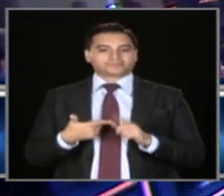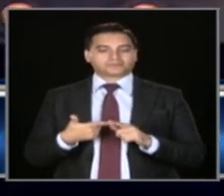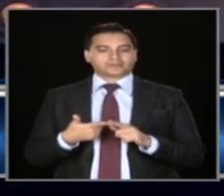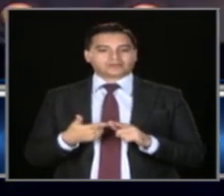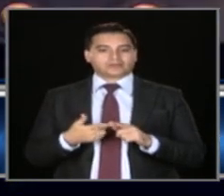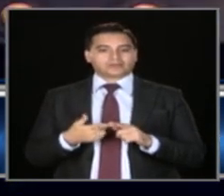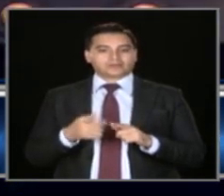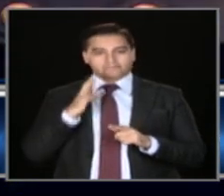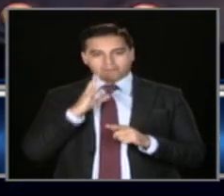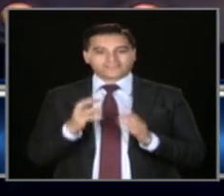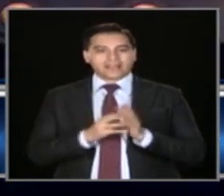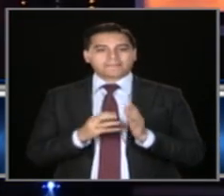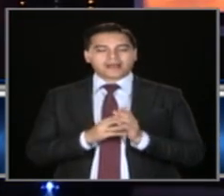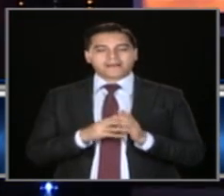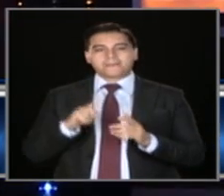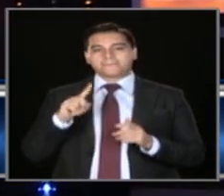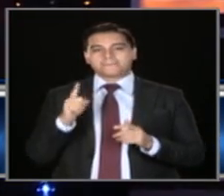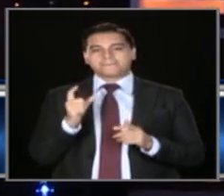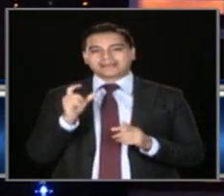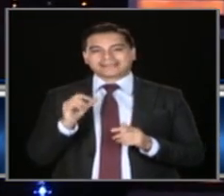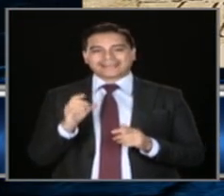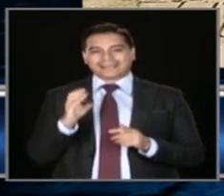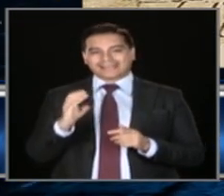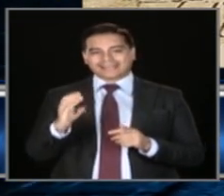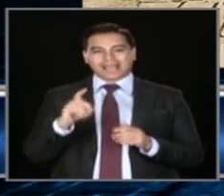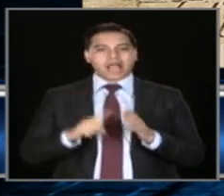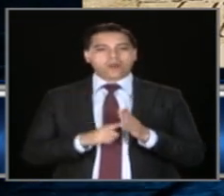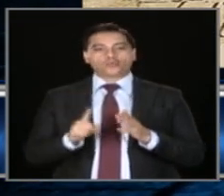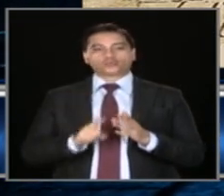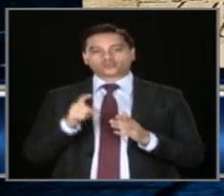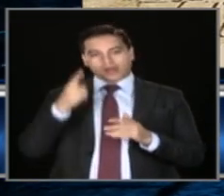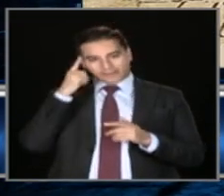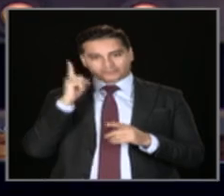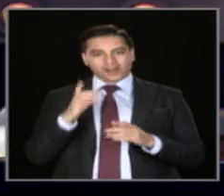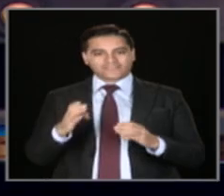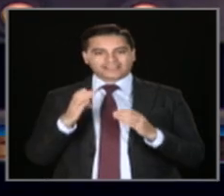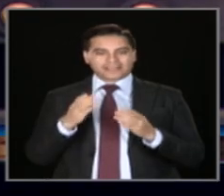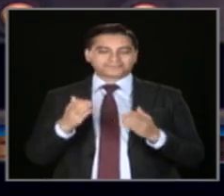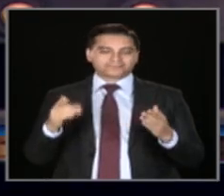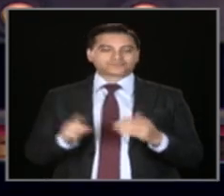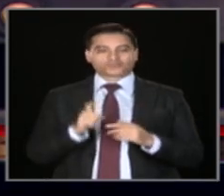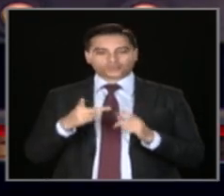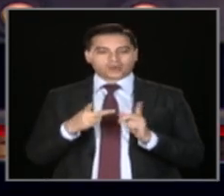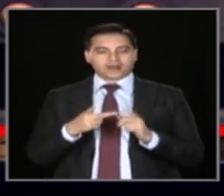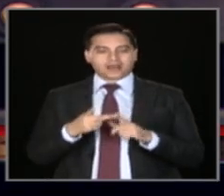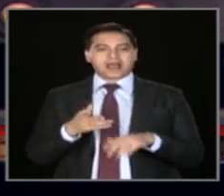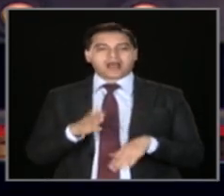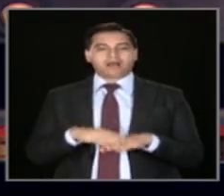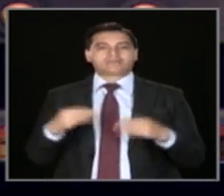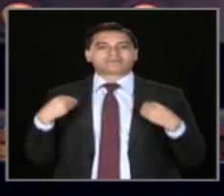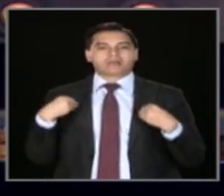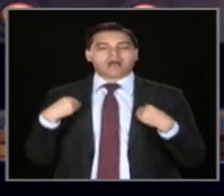جامعة بيرمنغهام في إنجلترا. أول سؤال ما يتجاوبش. السؤال اللي جاي